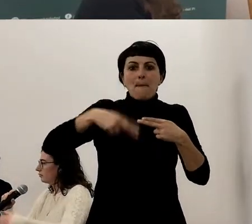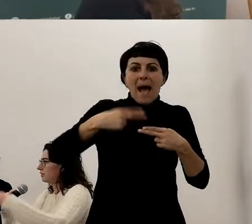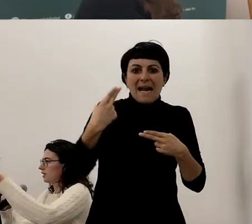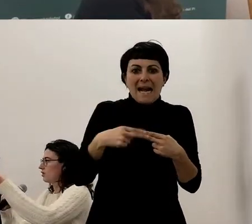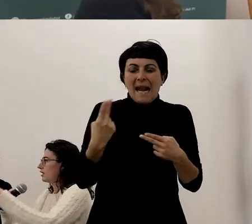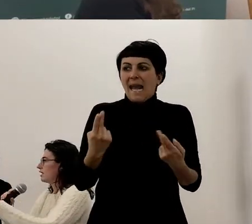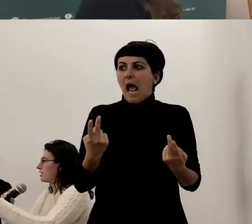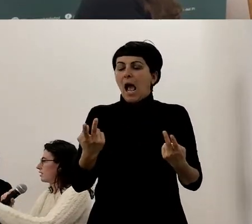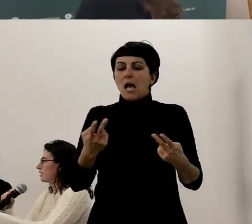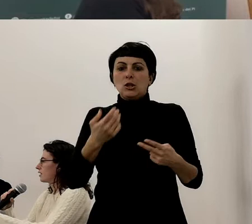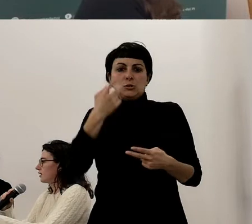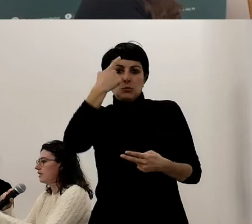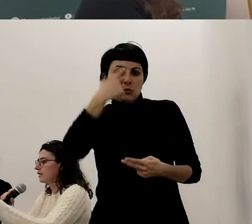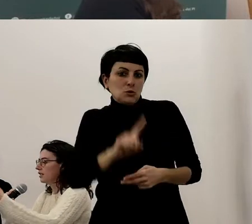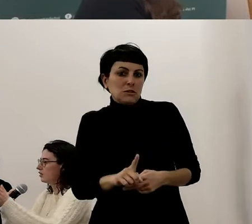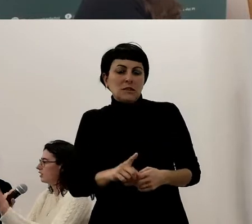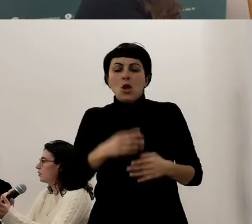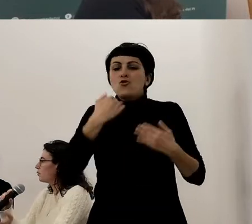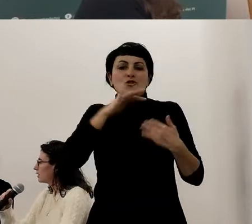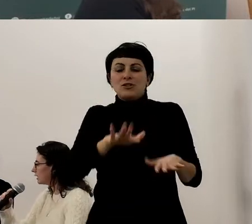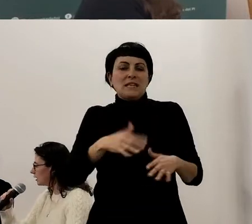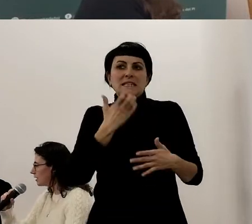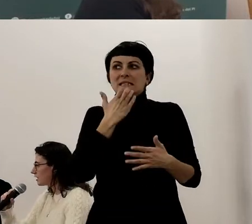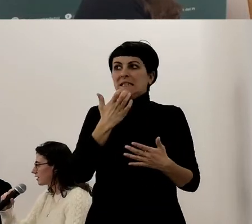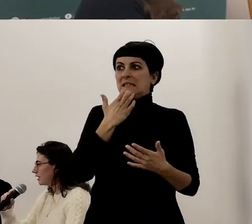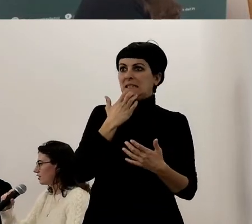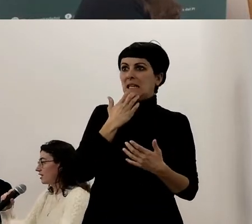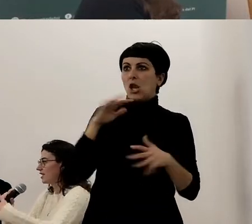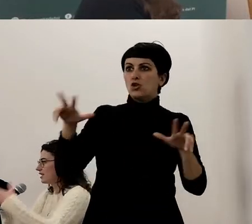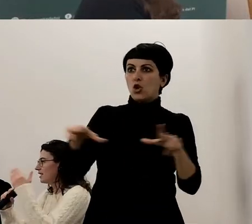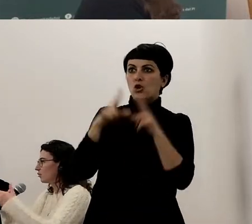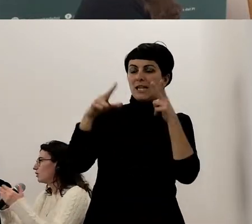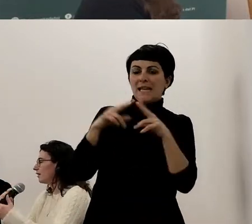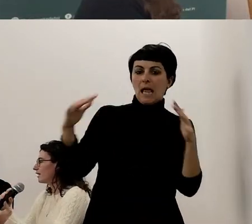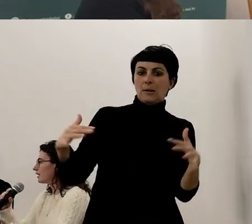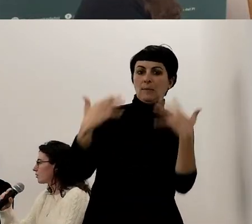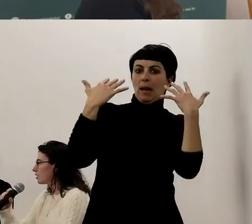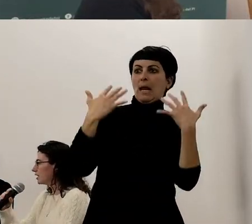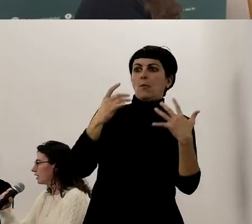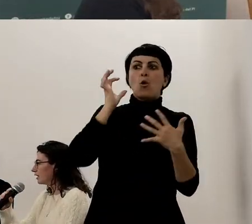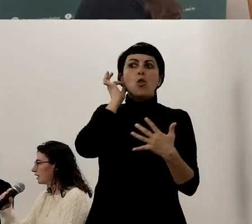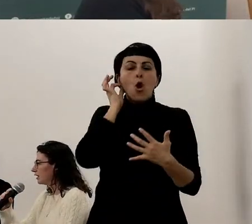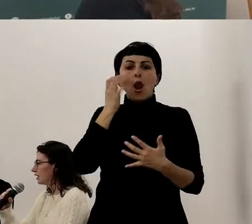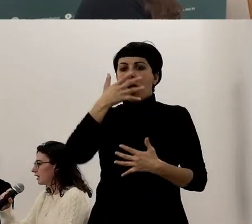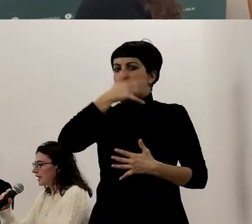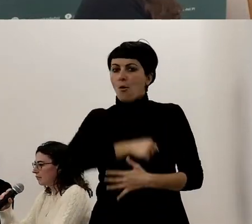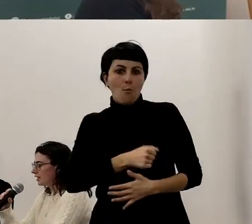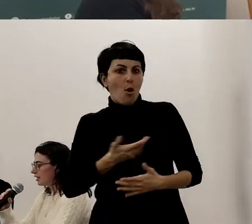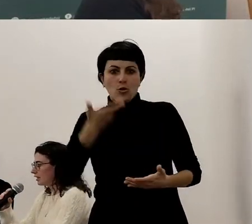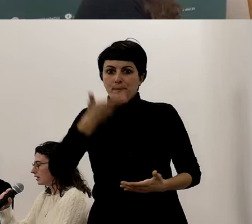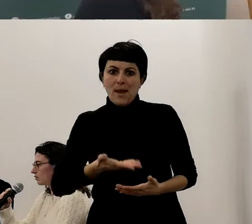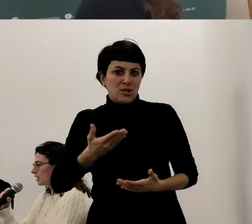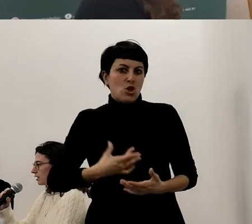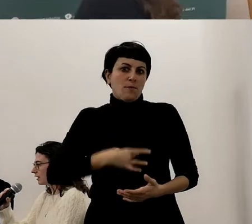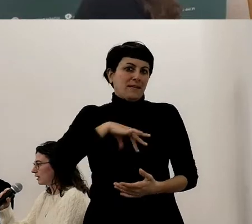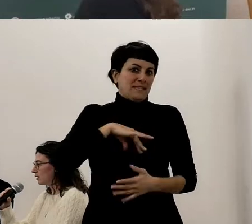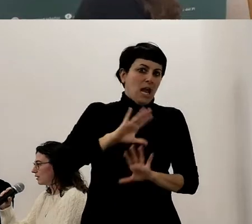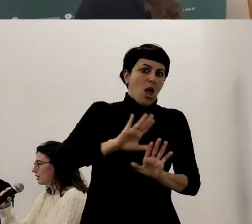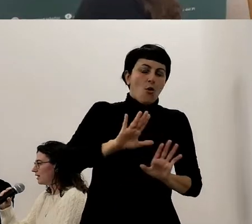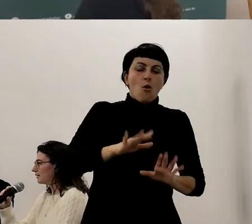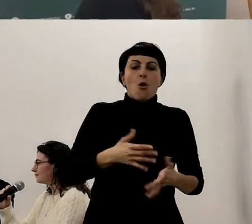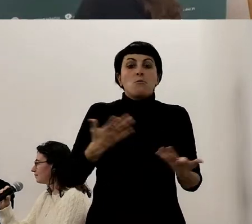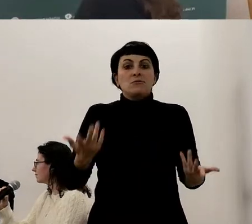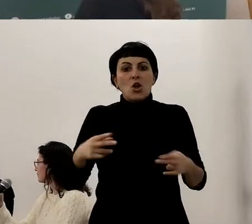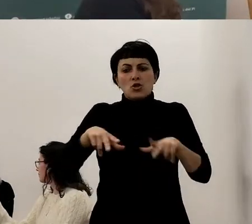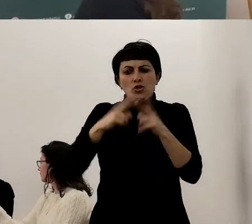dona, és això que deies, que està establert, que la dona no pot portar tant de pes, aleshores ja és hi ha una barrera social que hem d'aconseguir trencar